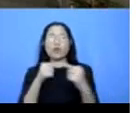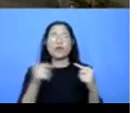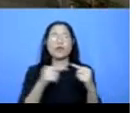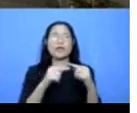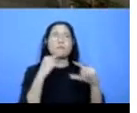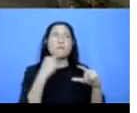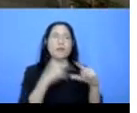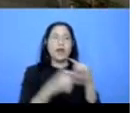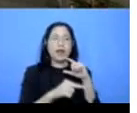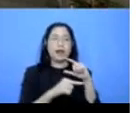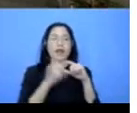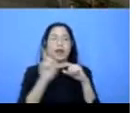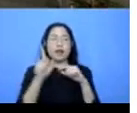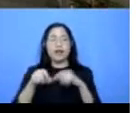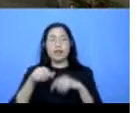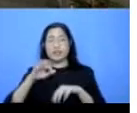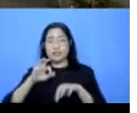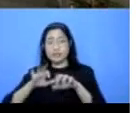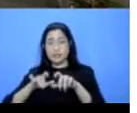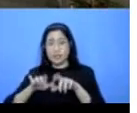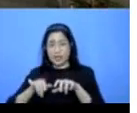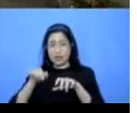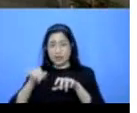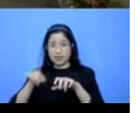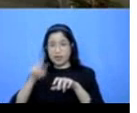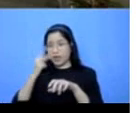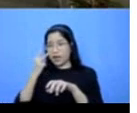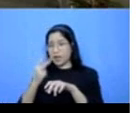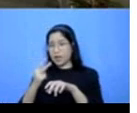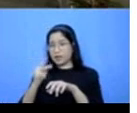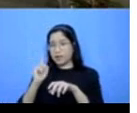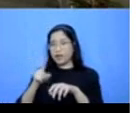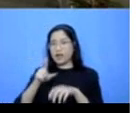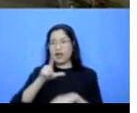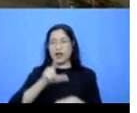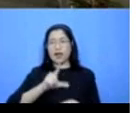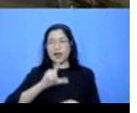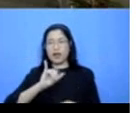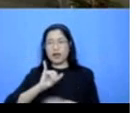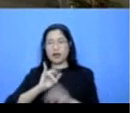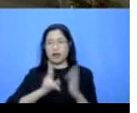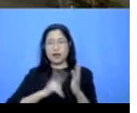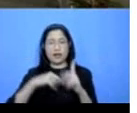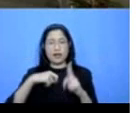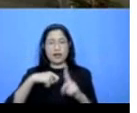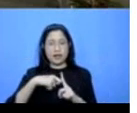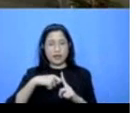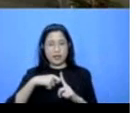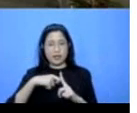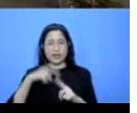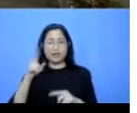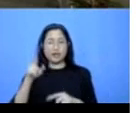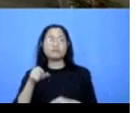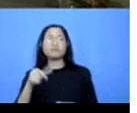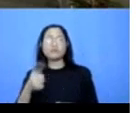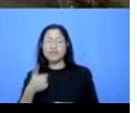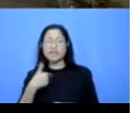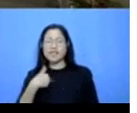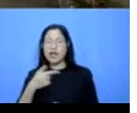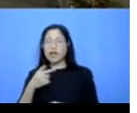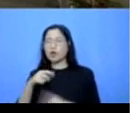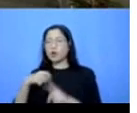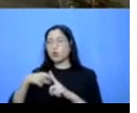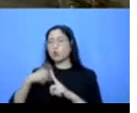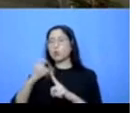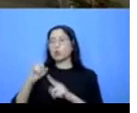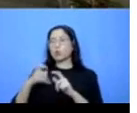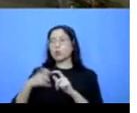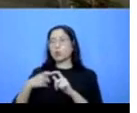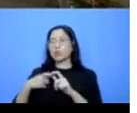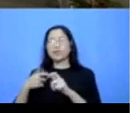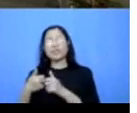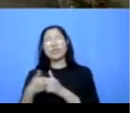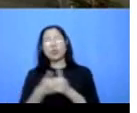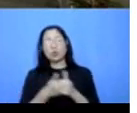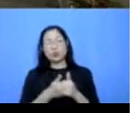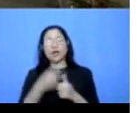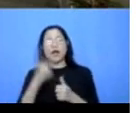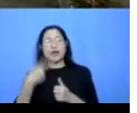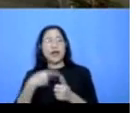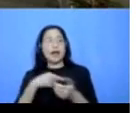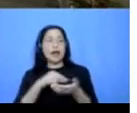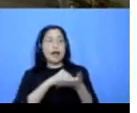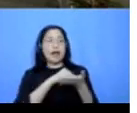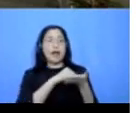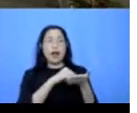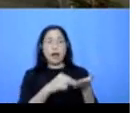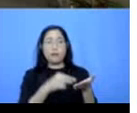itu ada sebuah tautan untuk ikutan menjawab kuis. Silakan isi nama, kemudian juga